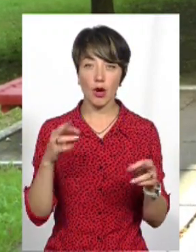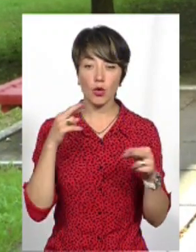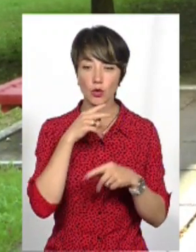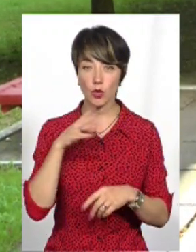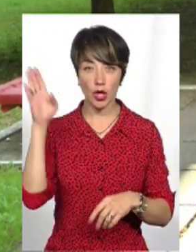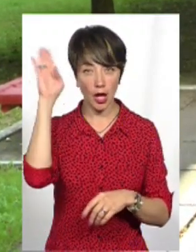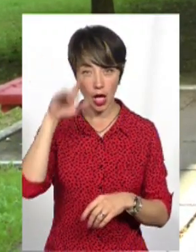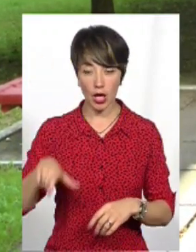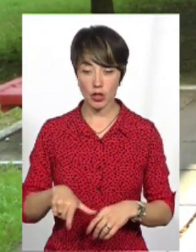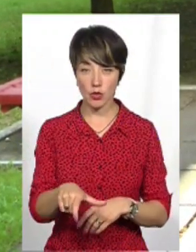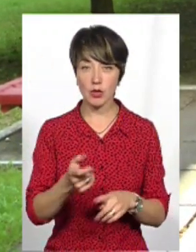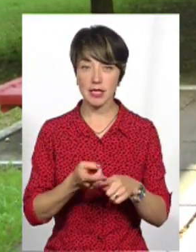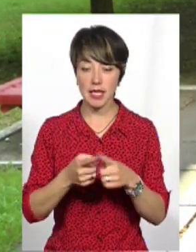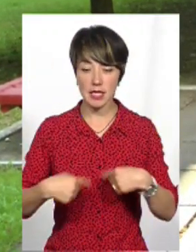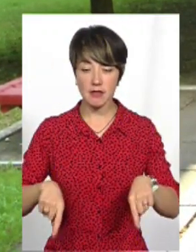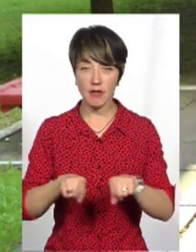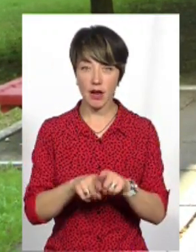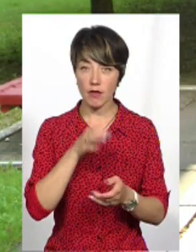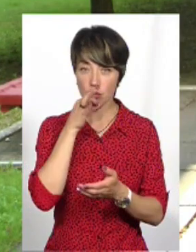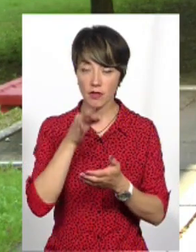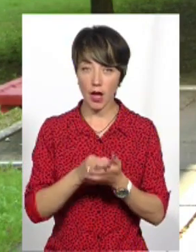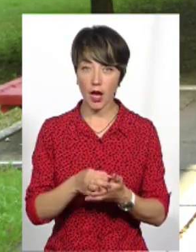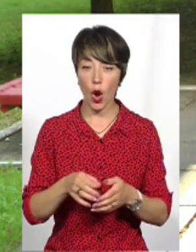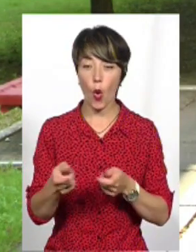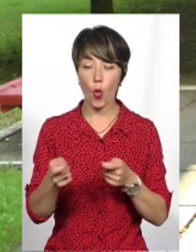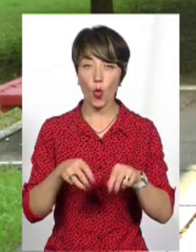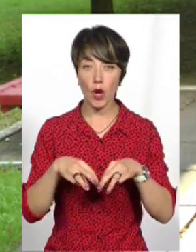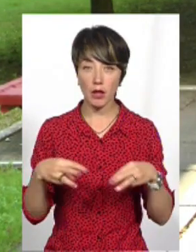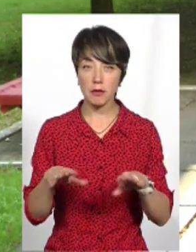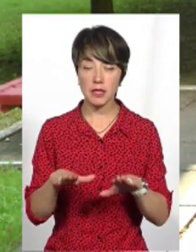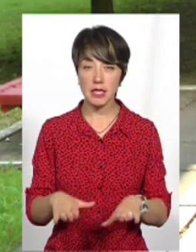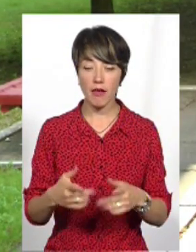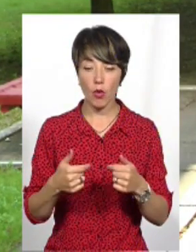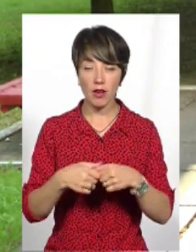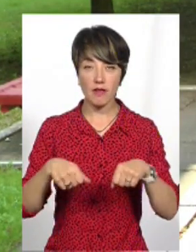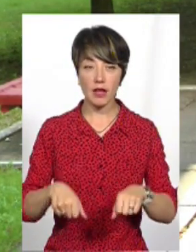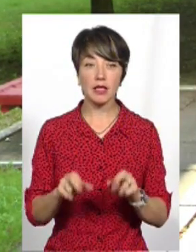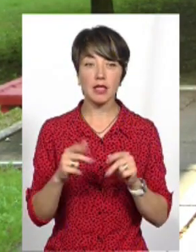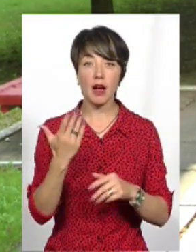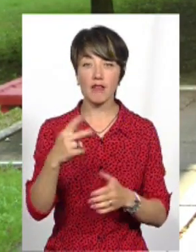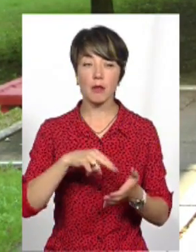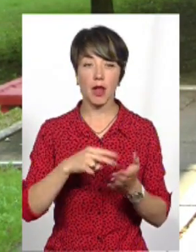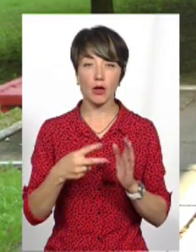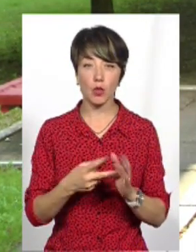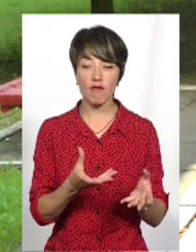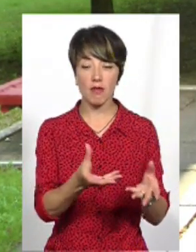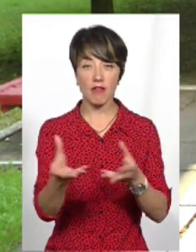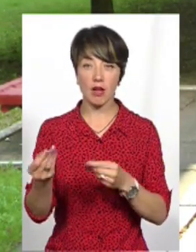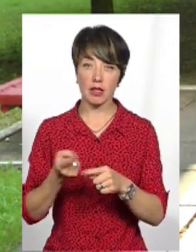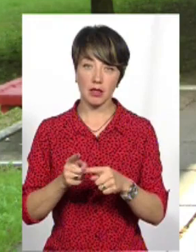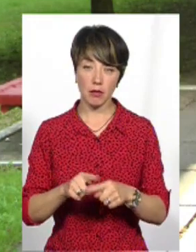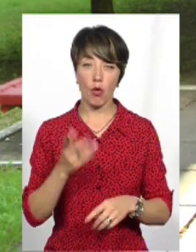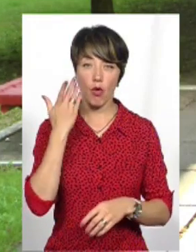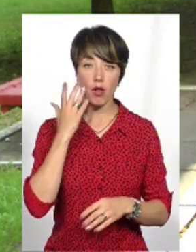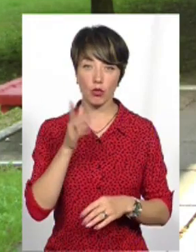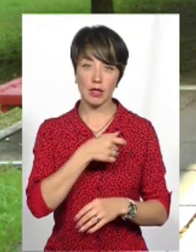Оскільки це сфера відповідальності уряду чи місцевих органів влади, скажіть, будь ласка, яким чином ви плануєте впливати на них, будучи